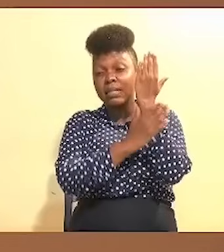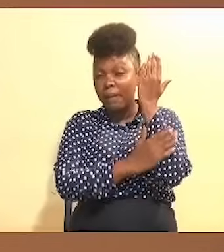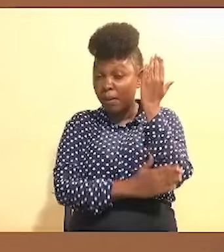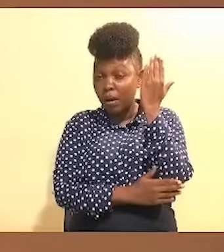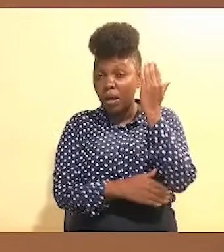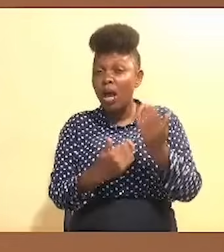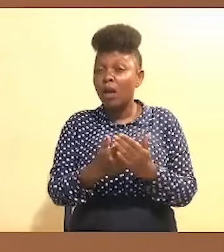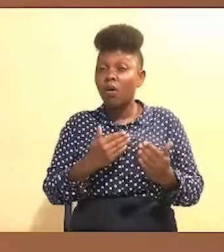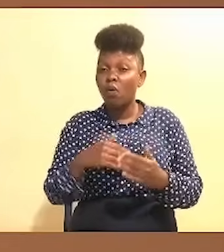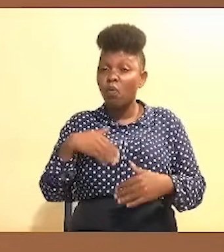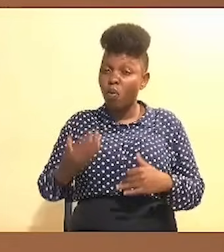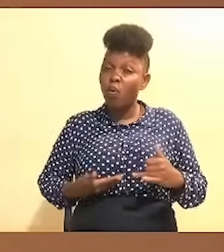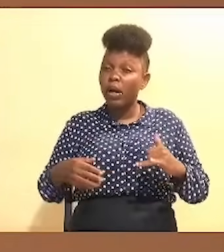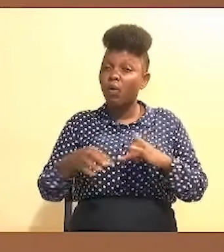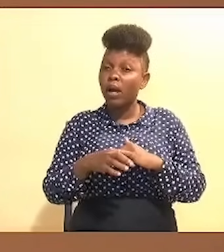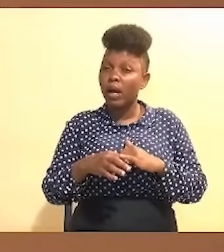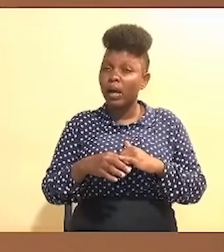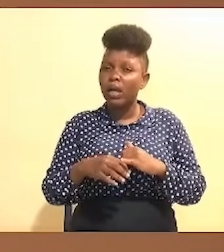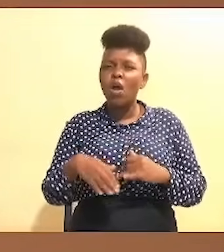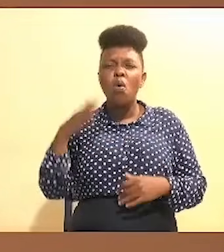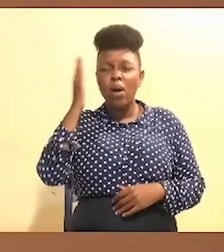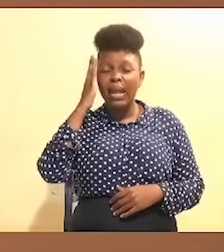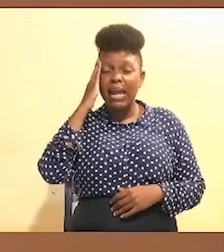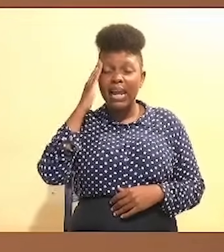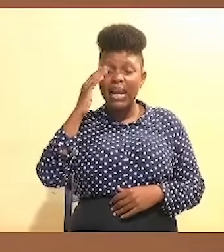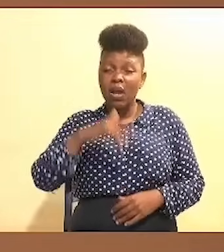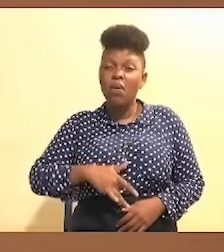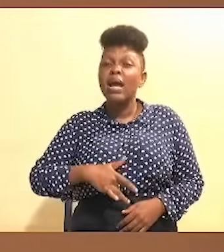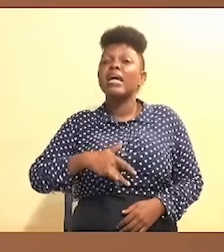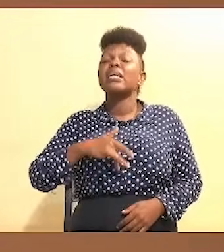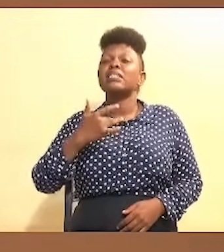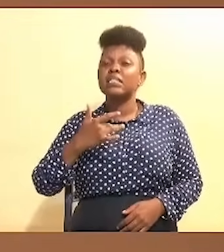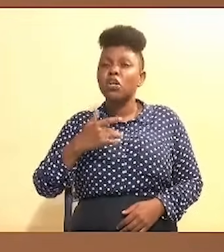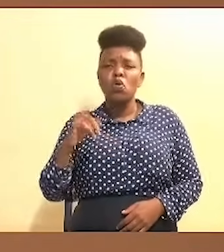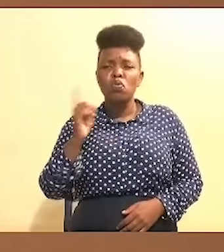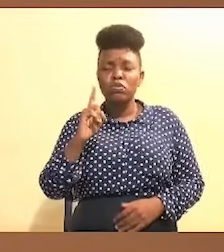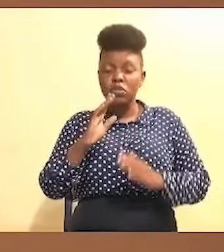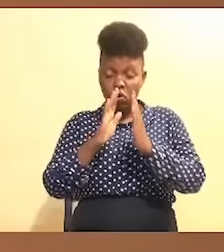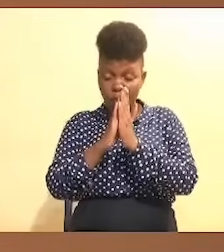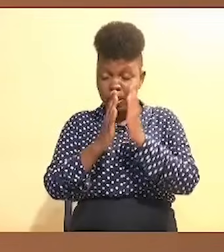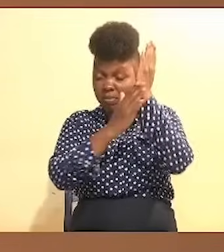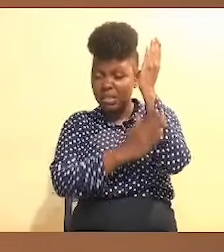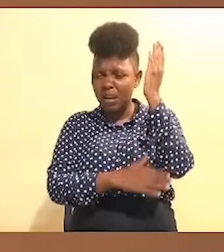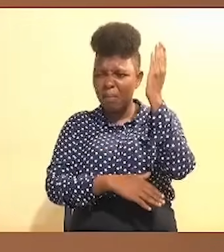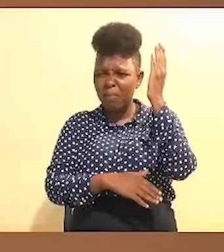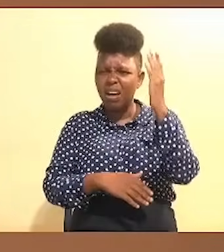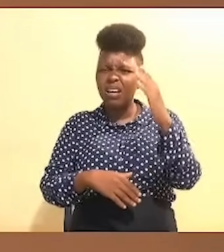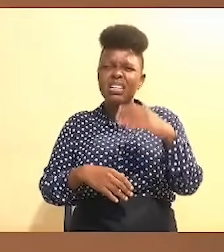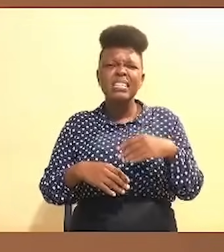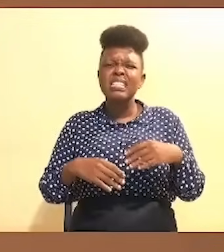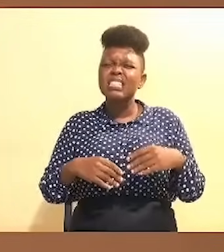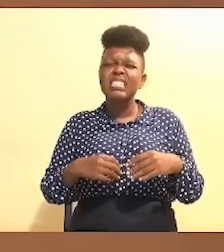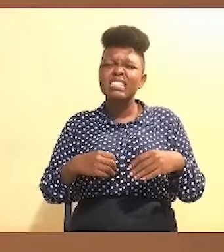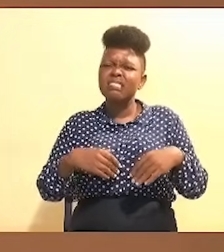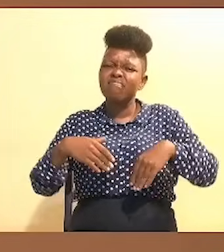kwa kuwa wanawake wanasoma hisia, wana sensi za ziada, usiombe msamaha kinafiki, wanajua.